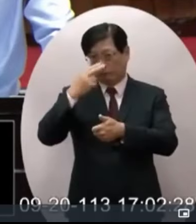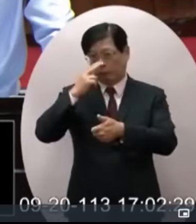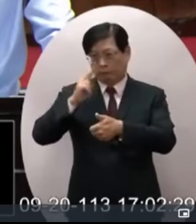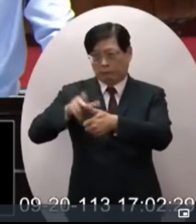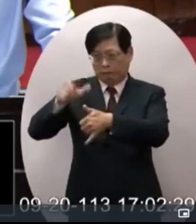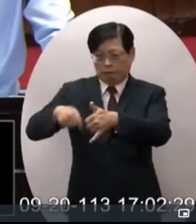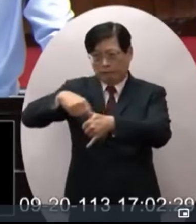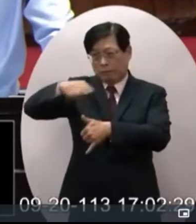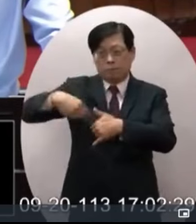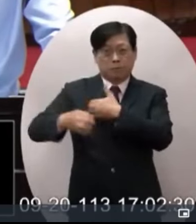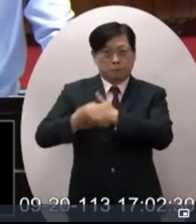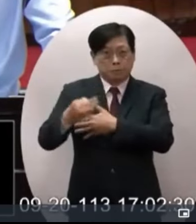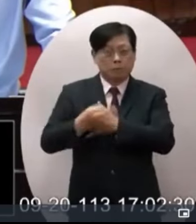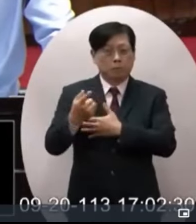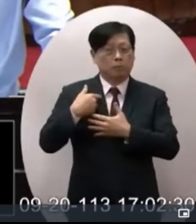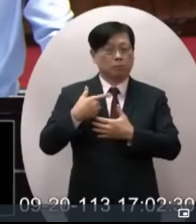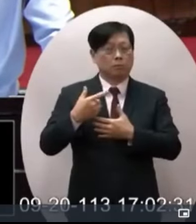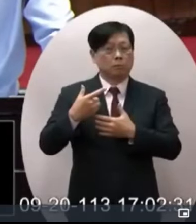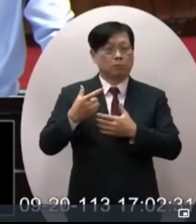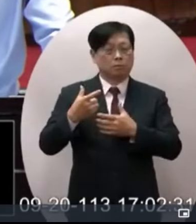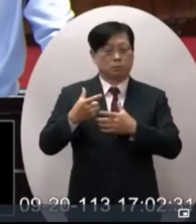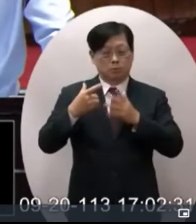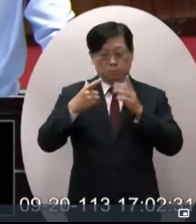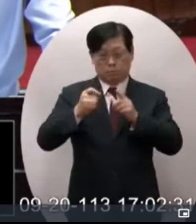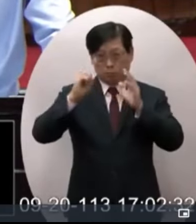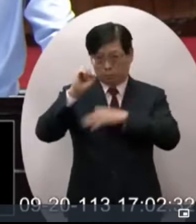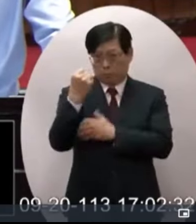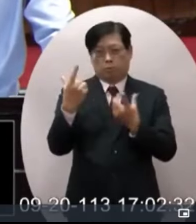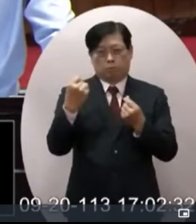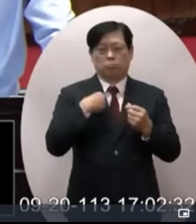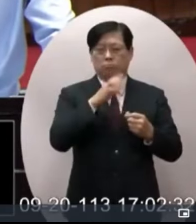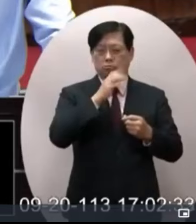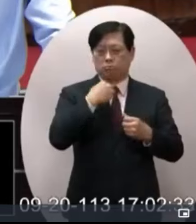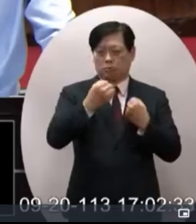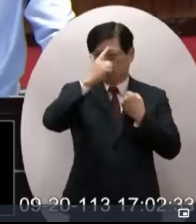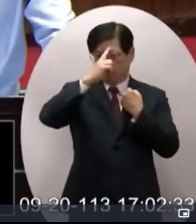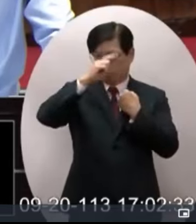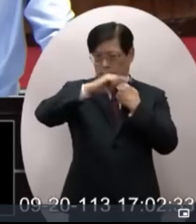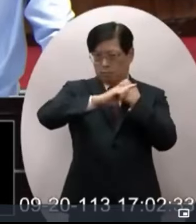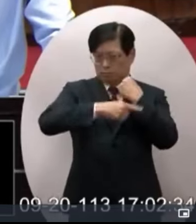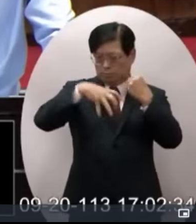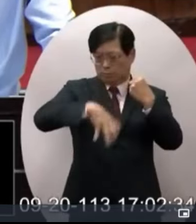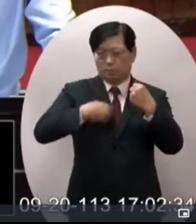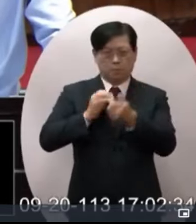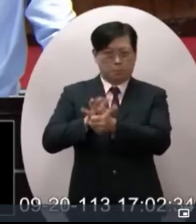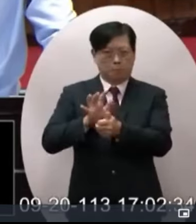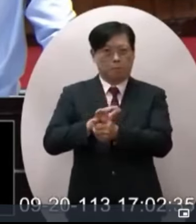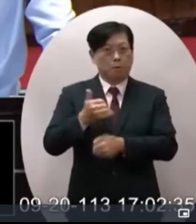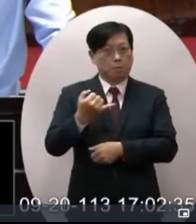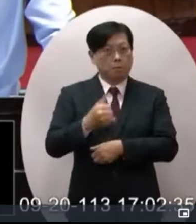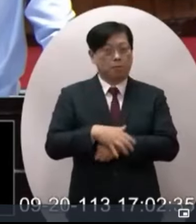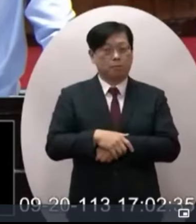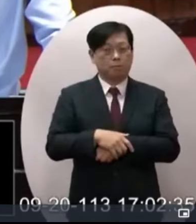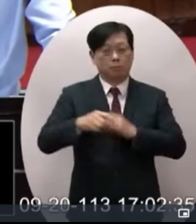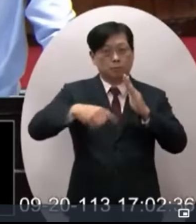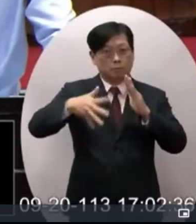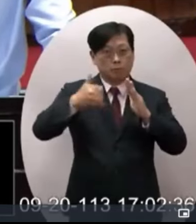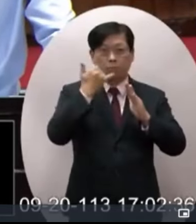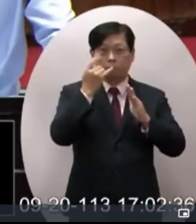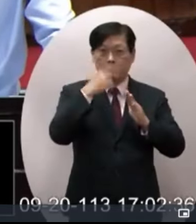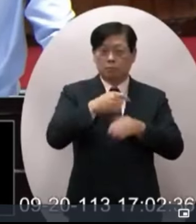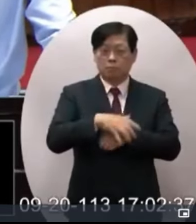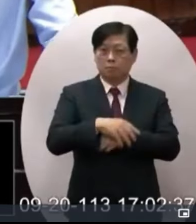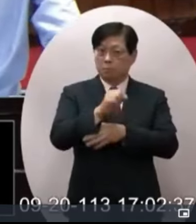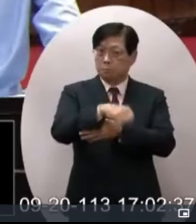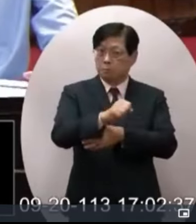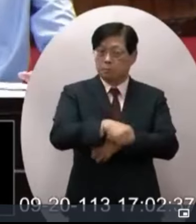家属，他的公平正义应该在司法里面得到伸张，好不好？院长可不可以，也